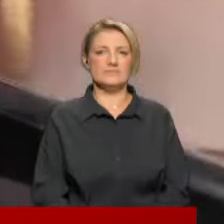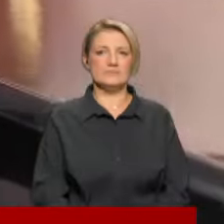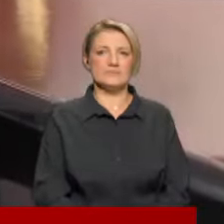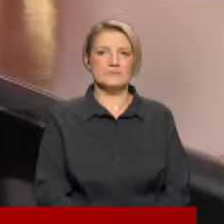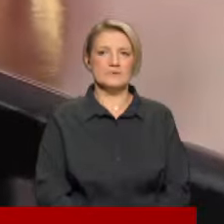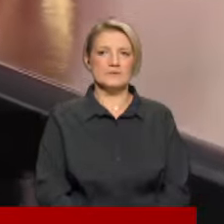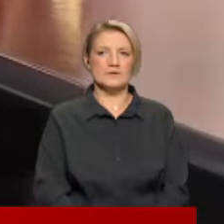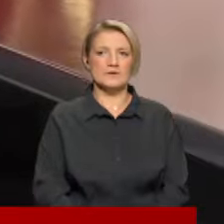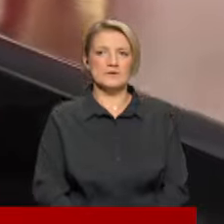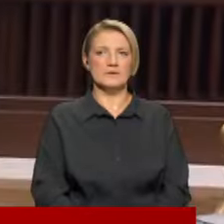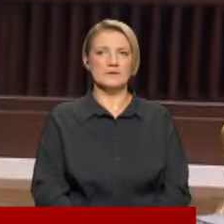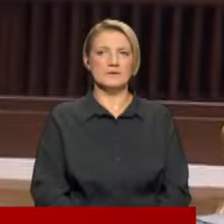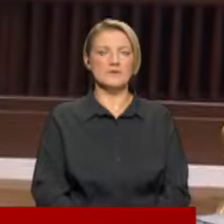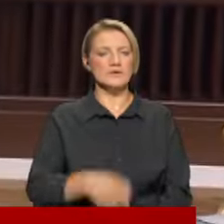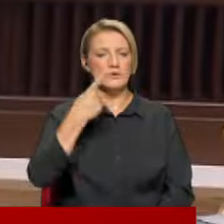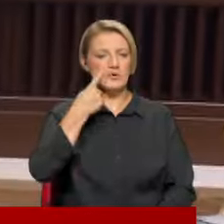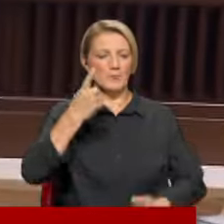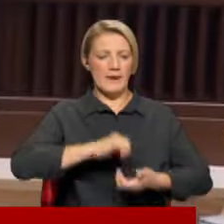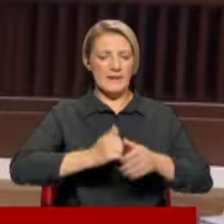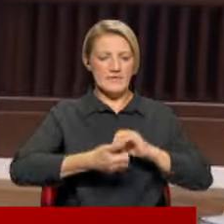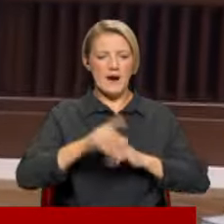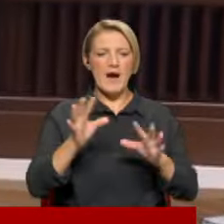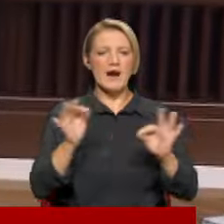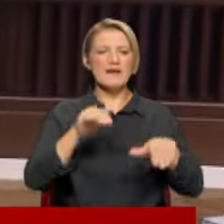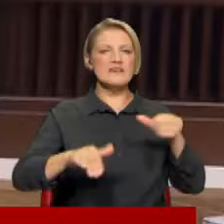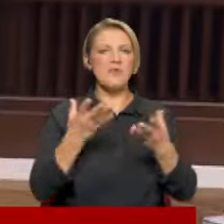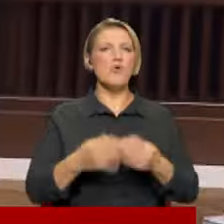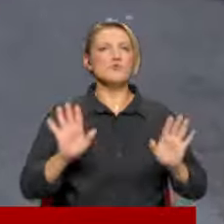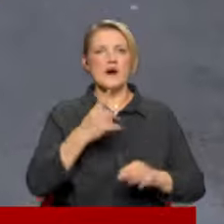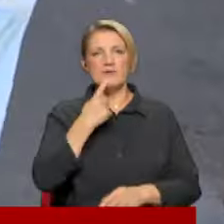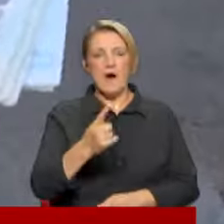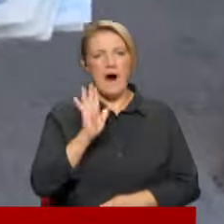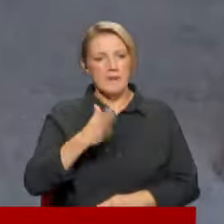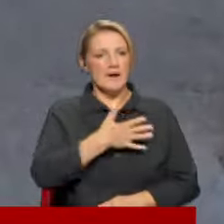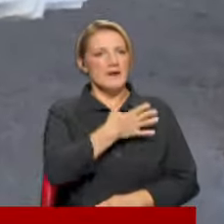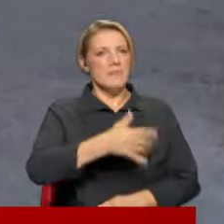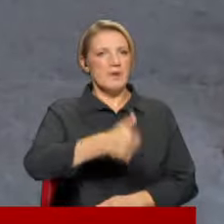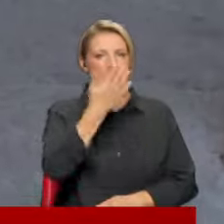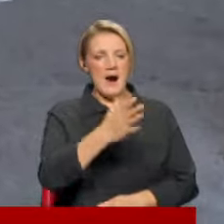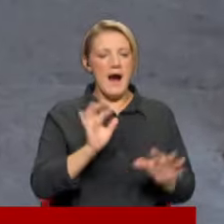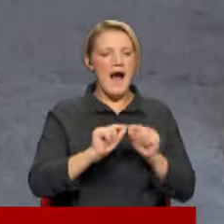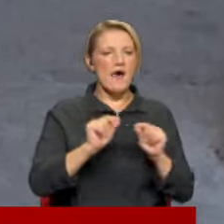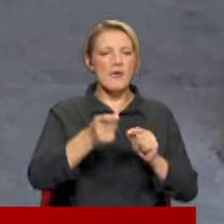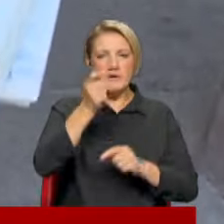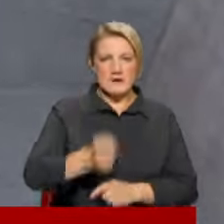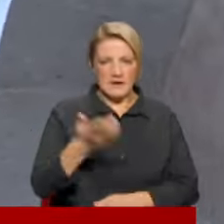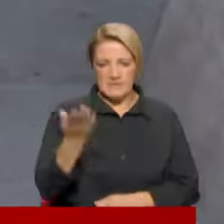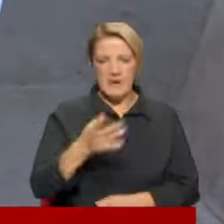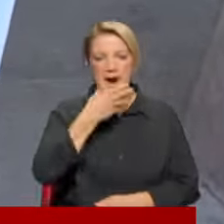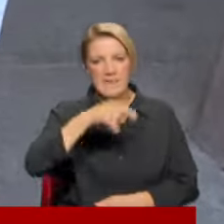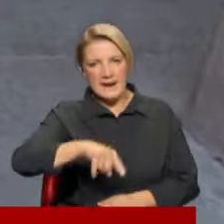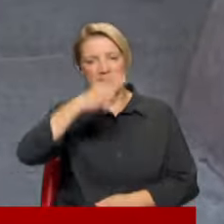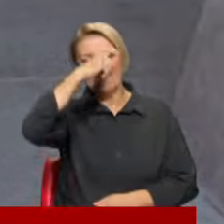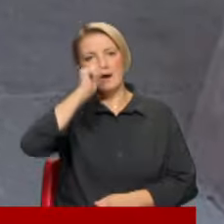değil, iktidara doğru yönetmek lazım. Cumhur İttifakı cephesi erken seçim olmayacak diyor. Ama CHP lideri ekonomik koşulları,